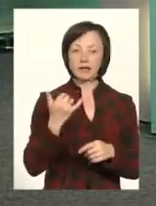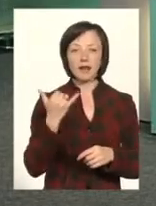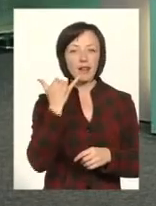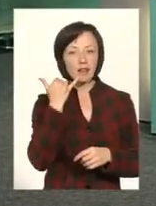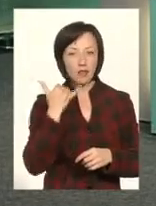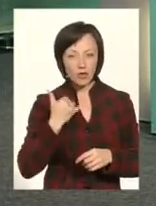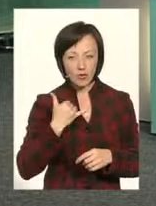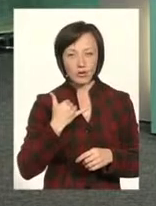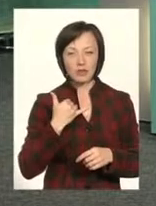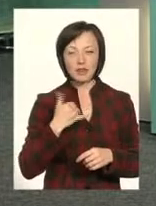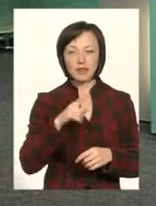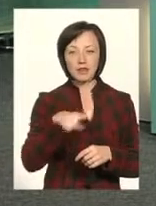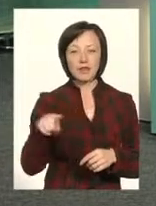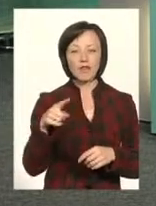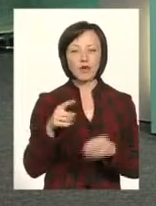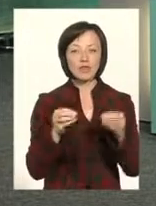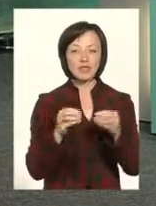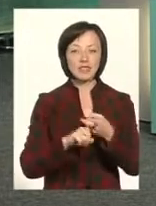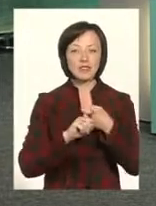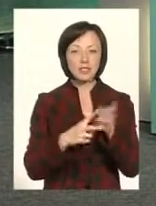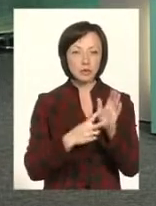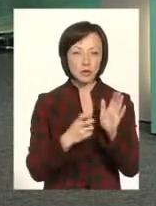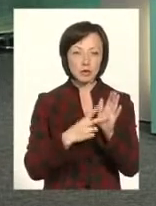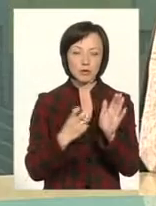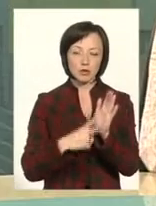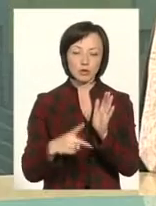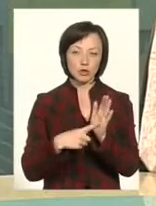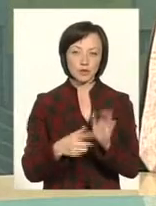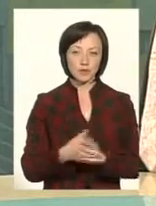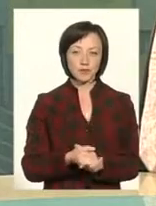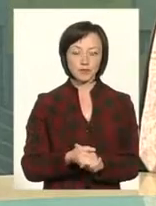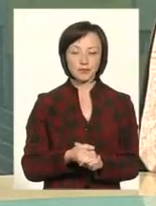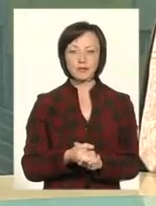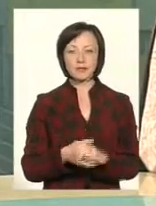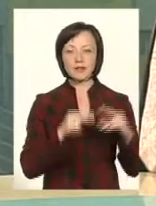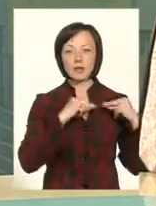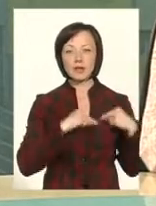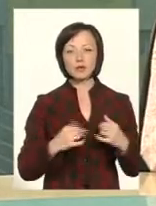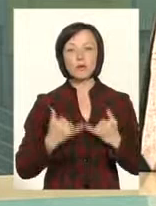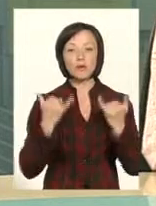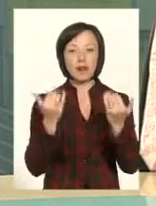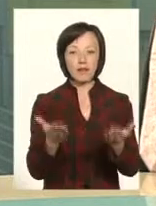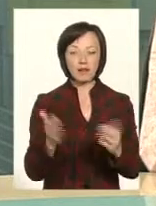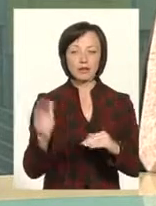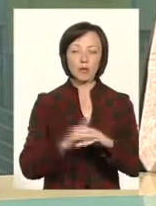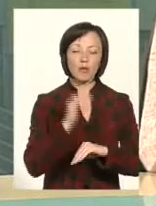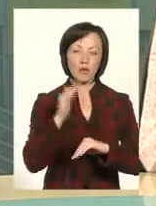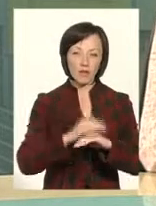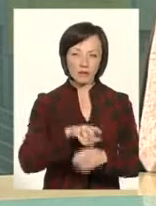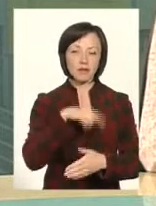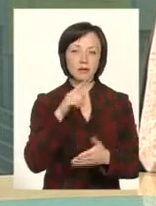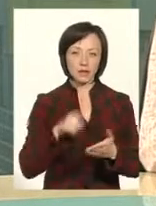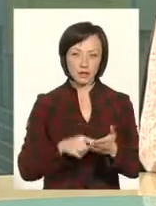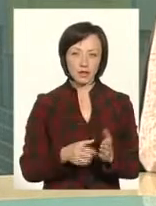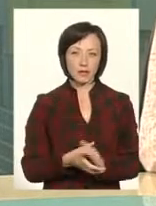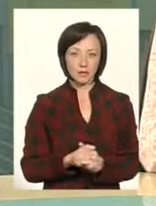телефонні дзвінки. Нагадаю, телефон для зв'язку 700-776. Ми працюємо для вас. Доброго вечора. Ставте свої